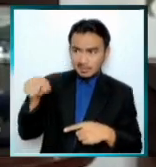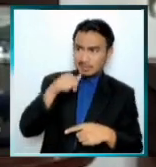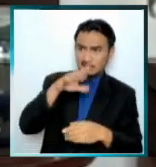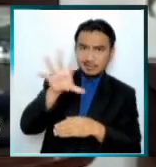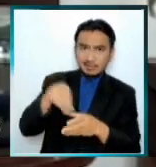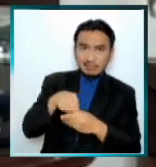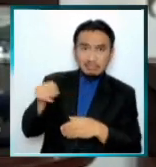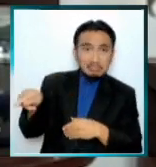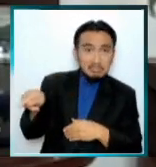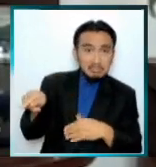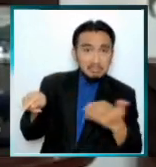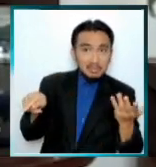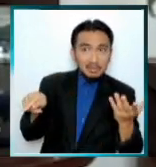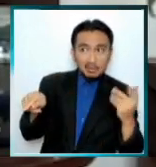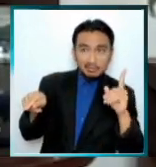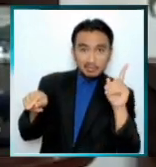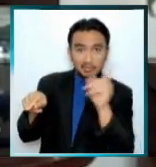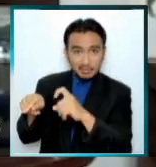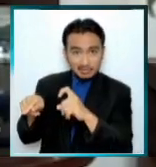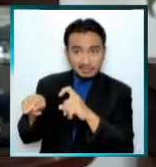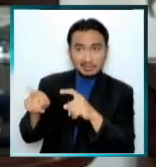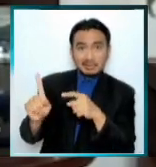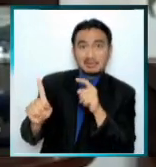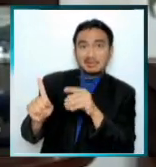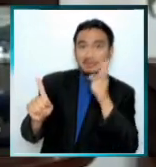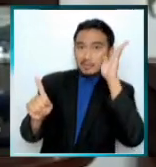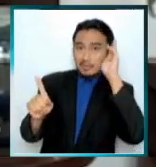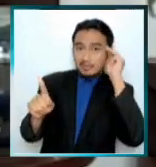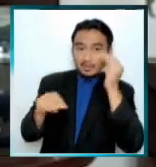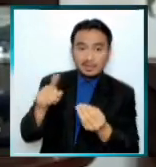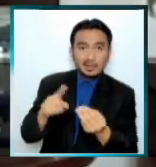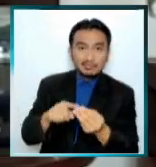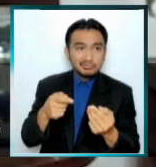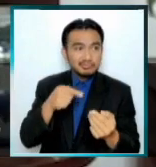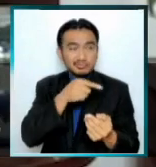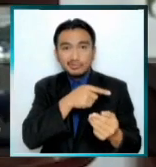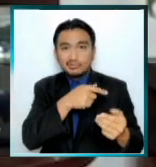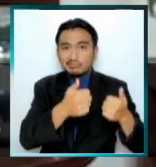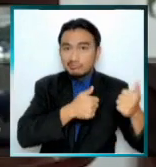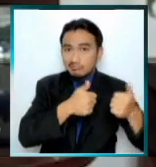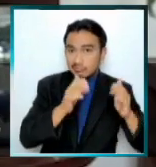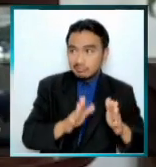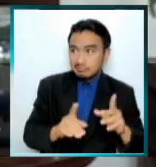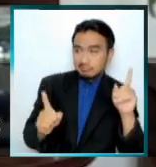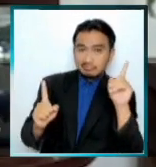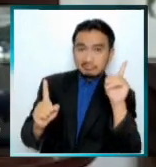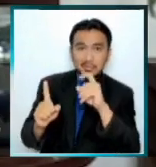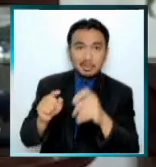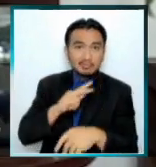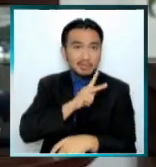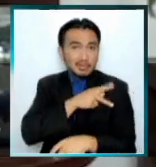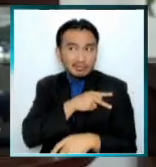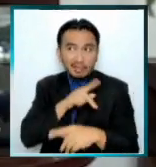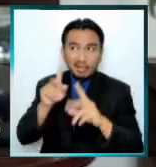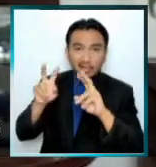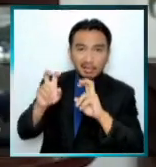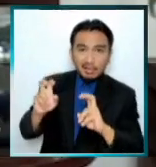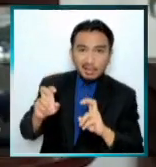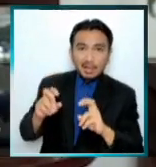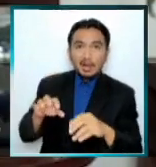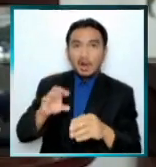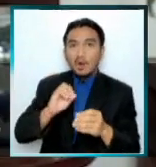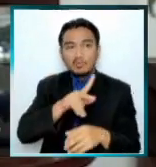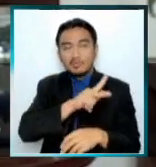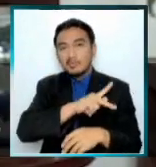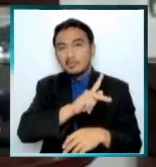mong matanong ka ng mga katunggali mo, mga kalaban mo. Ayaw mong matanong ka ng mga mamamayan sa